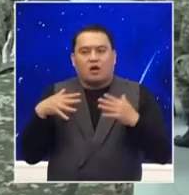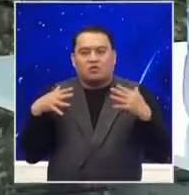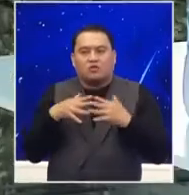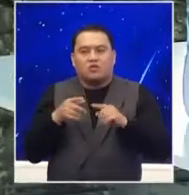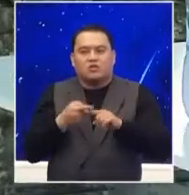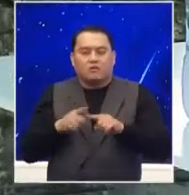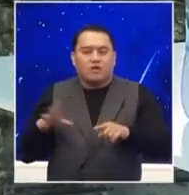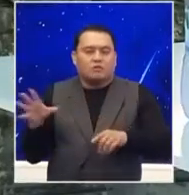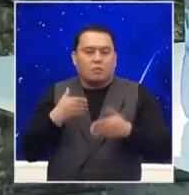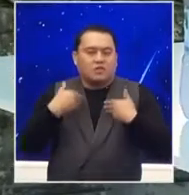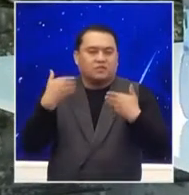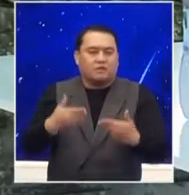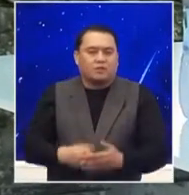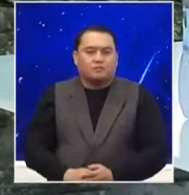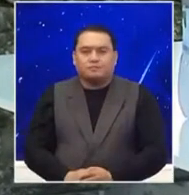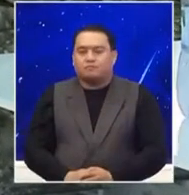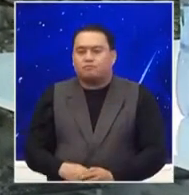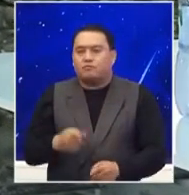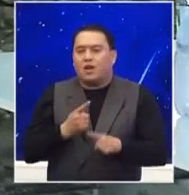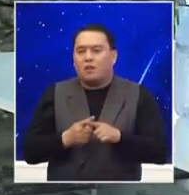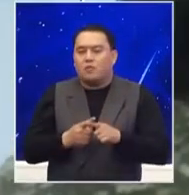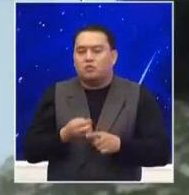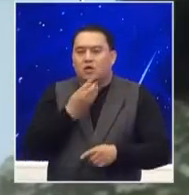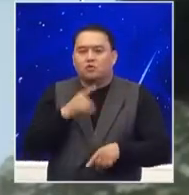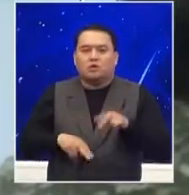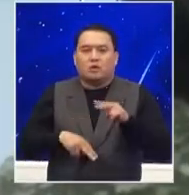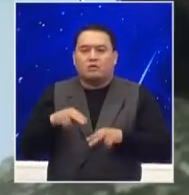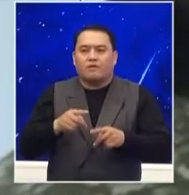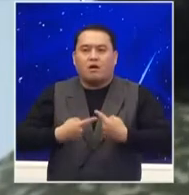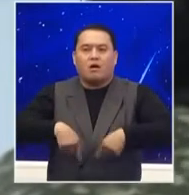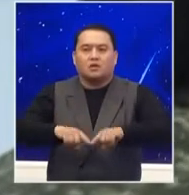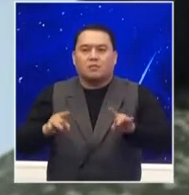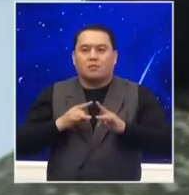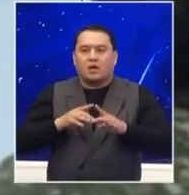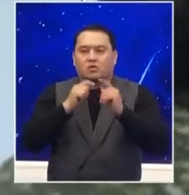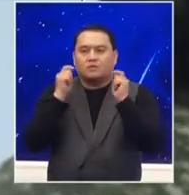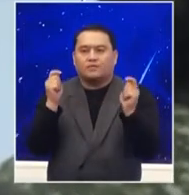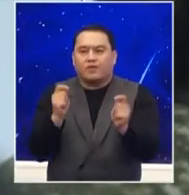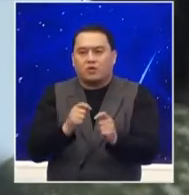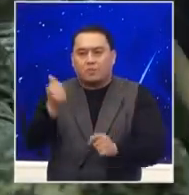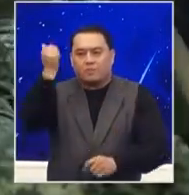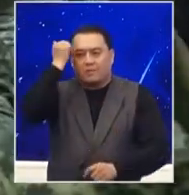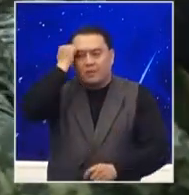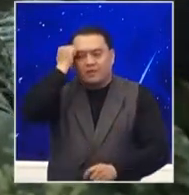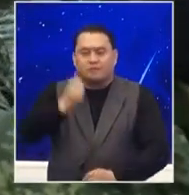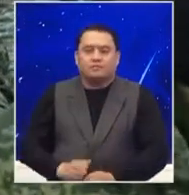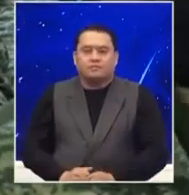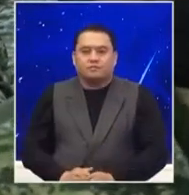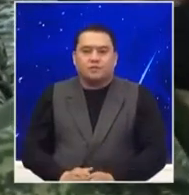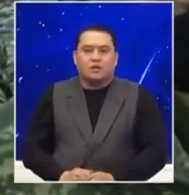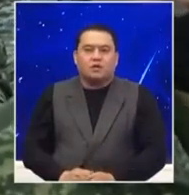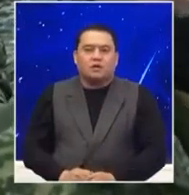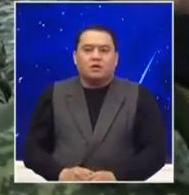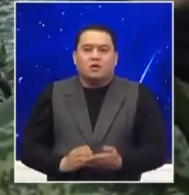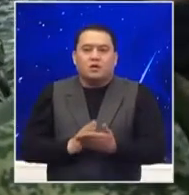праздником. Помимо всплеска позитивных эмоций и хорошего настроения, организаторы праздника подарили военным памятные подарки. За